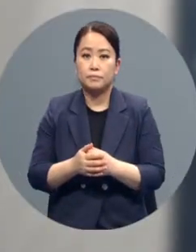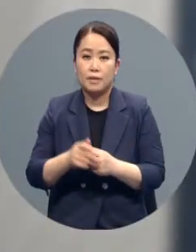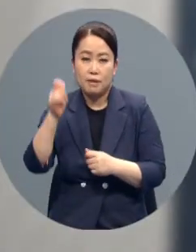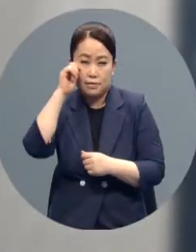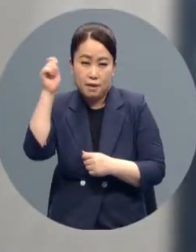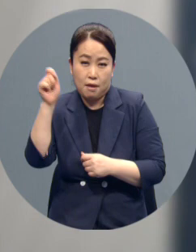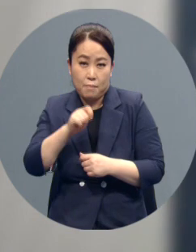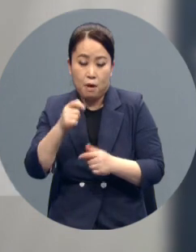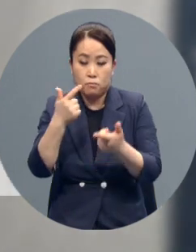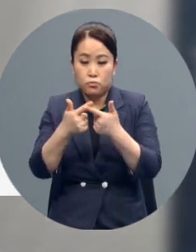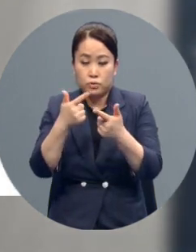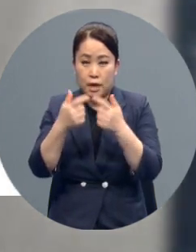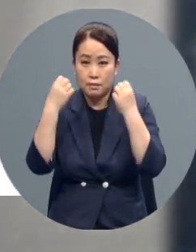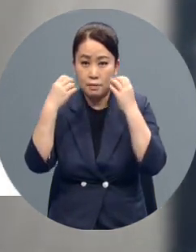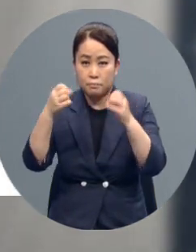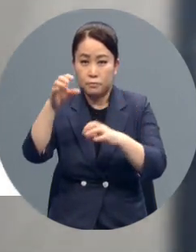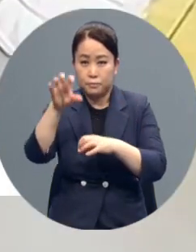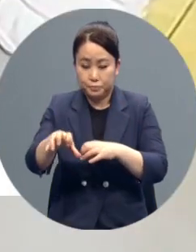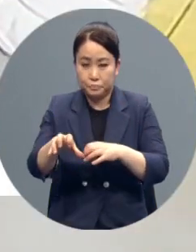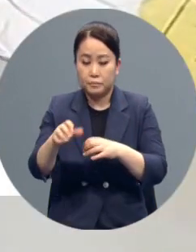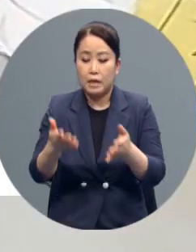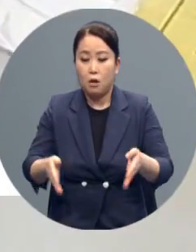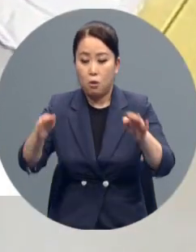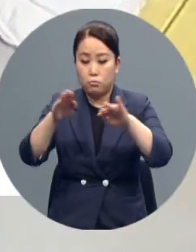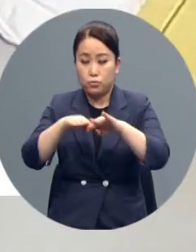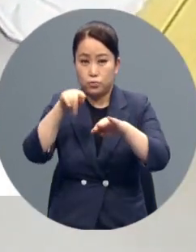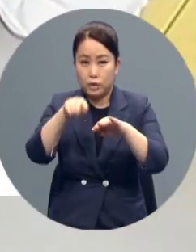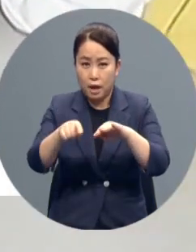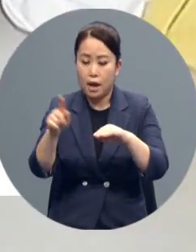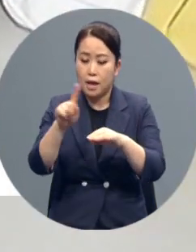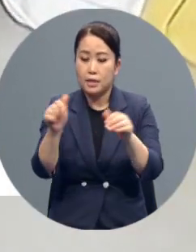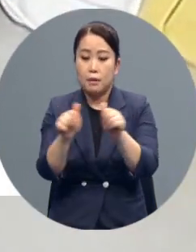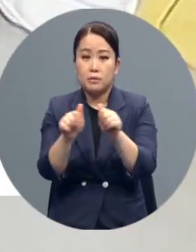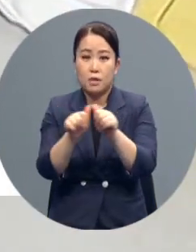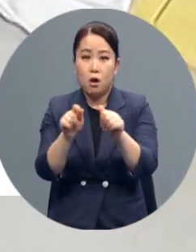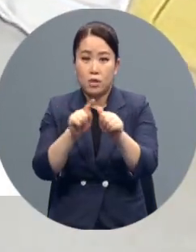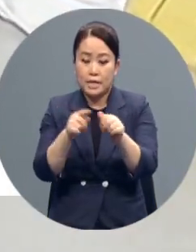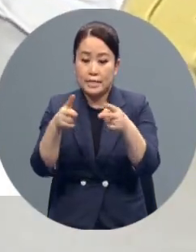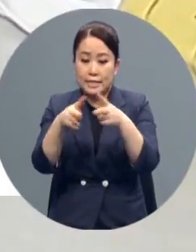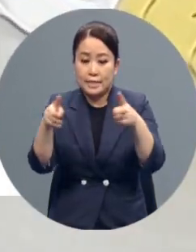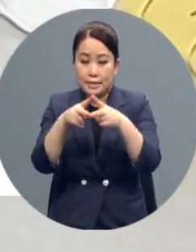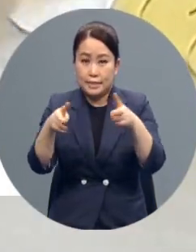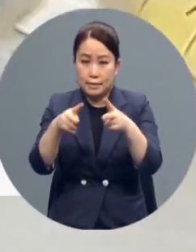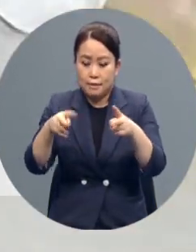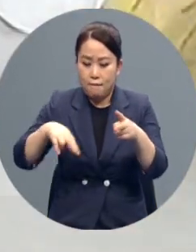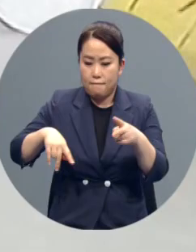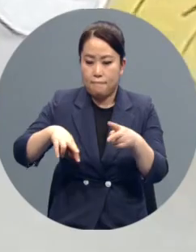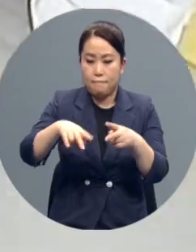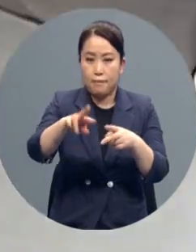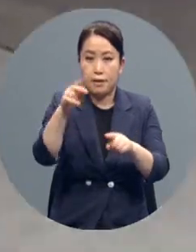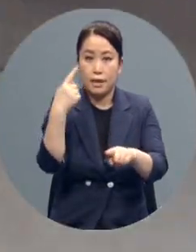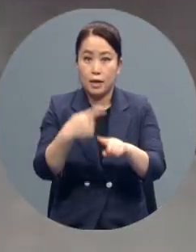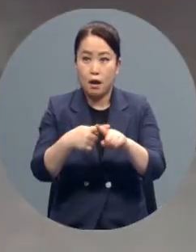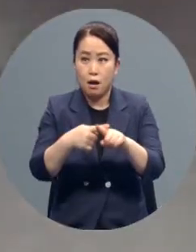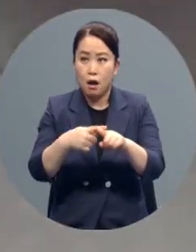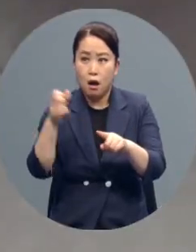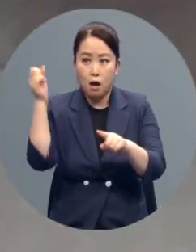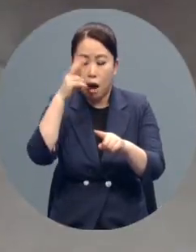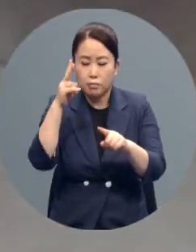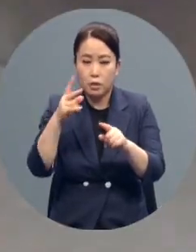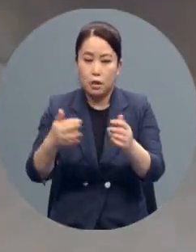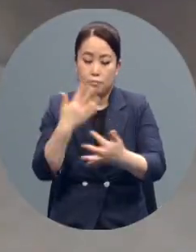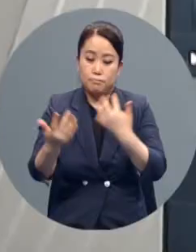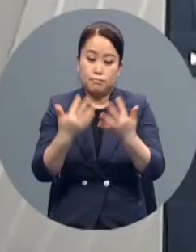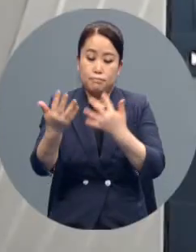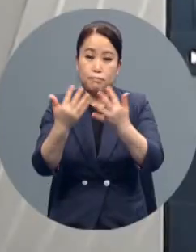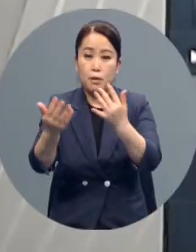새벽 시간 부산 남포동의 한 주상복합 건물. 한 남성이 2층 복도를 걸어가더니 곧바로 불길이